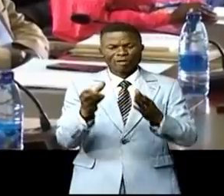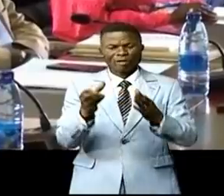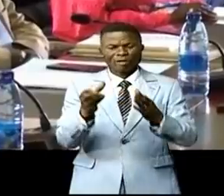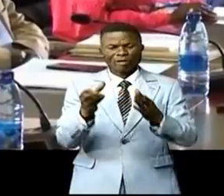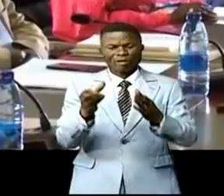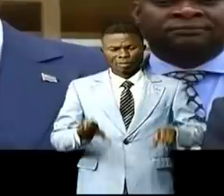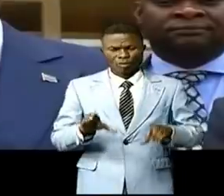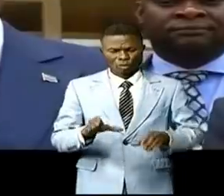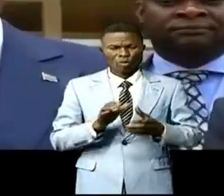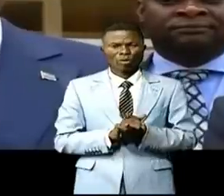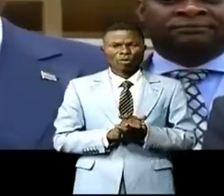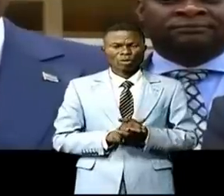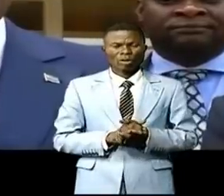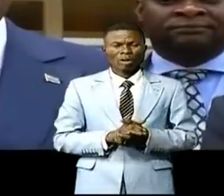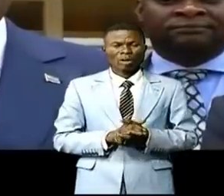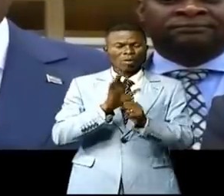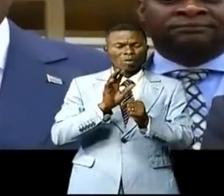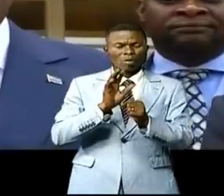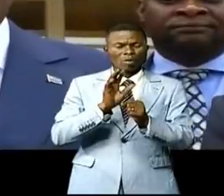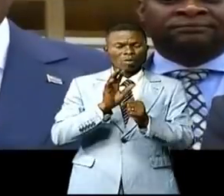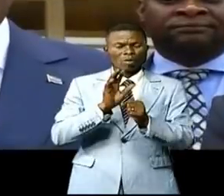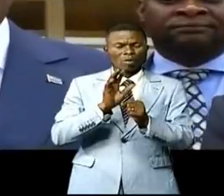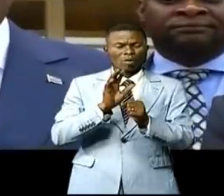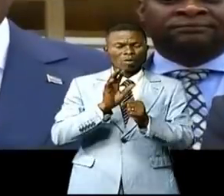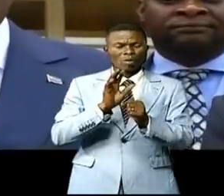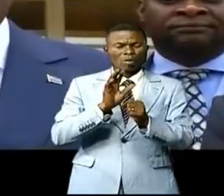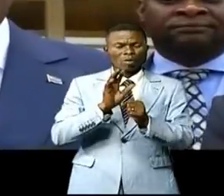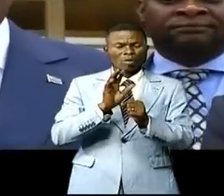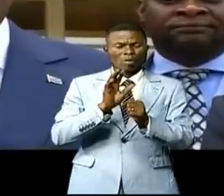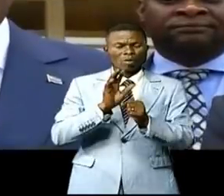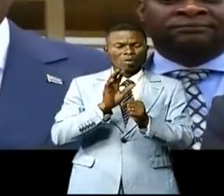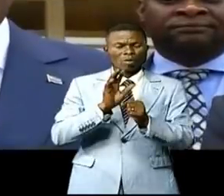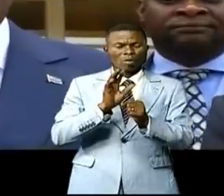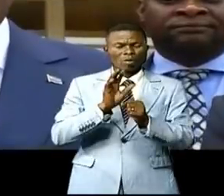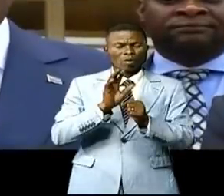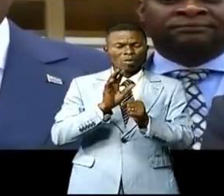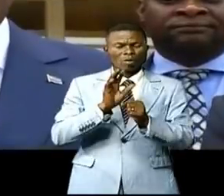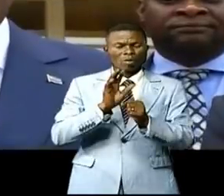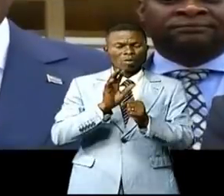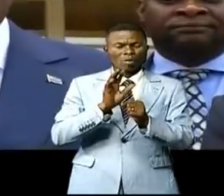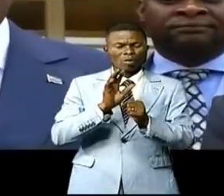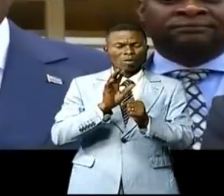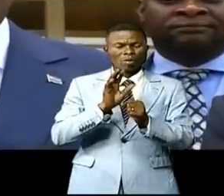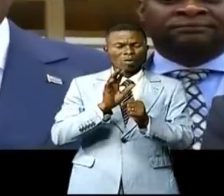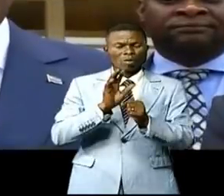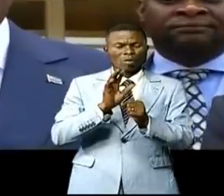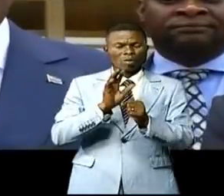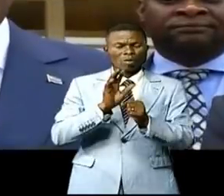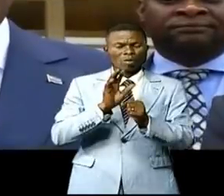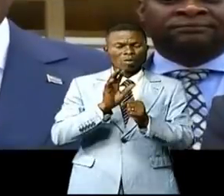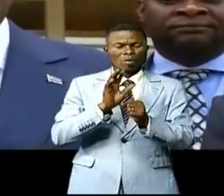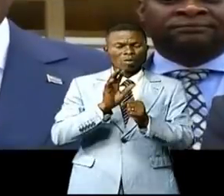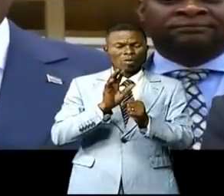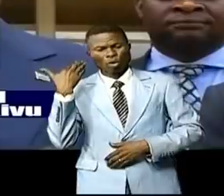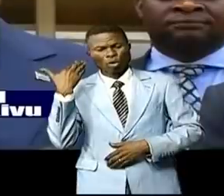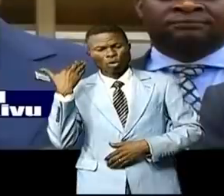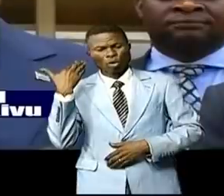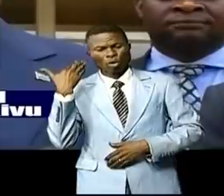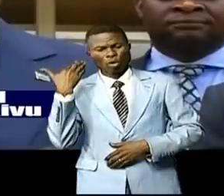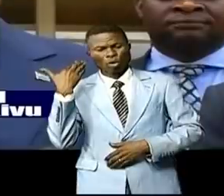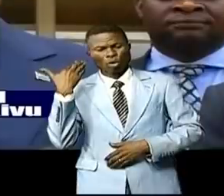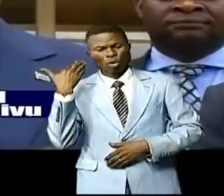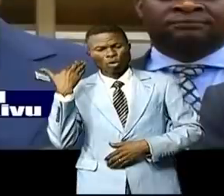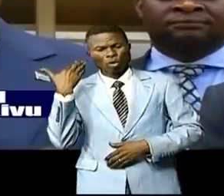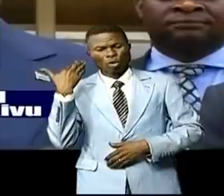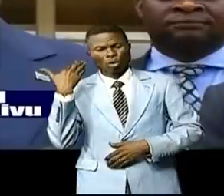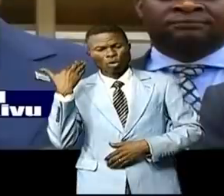Congo. Il y a des projets très importants pour la province du Sud Kivu, que ce soit dans les domaines de l'eau, donc l'accès à l'eau potable,